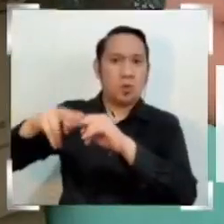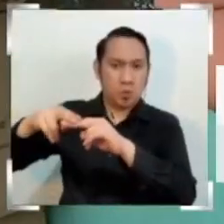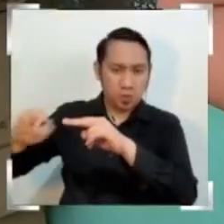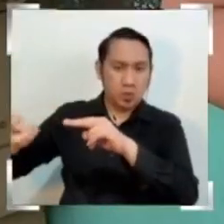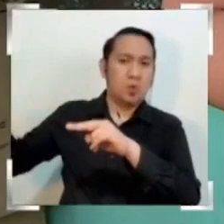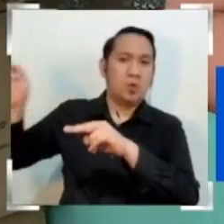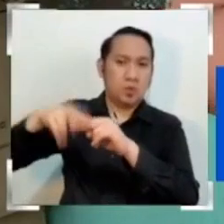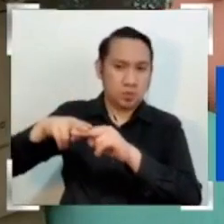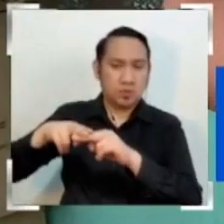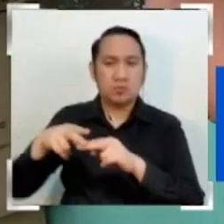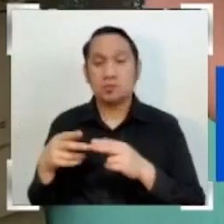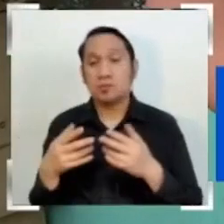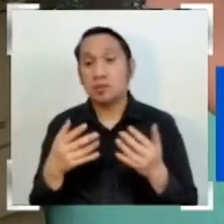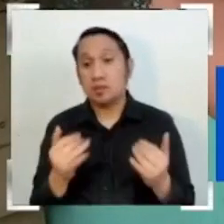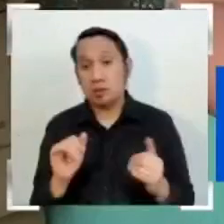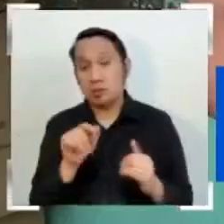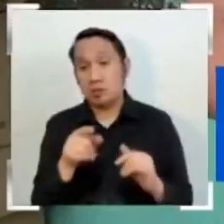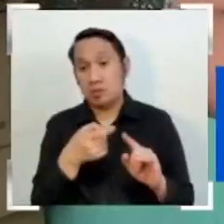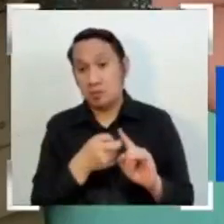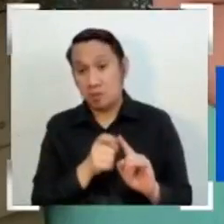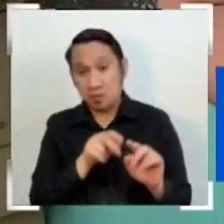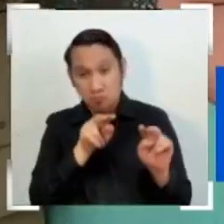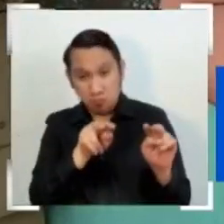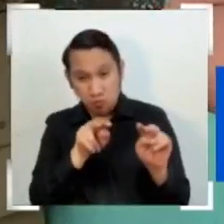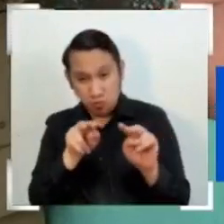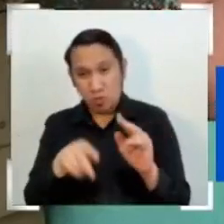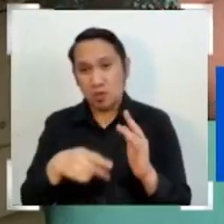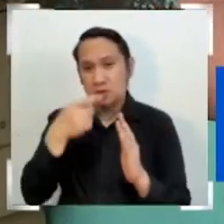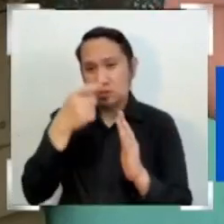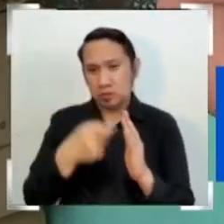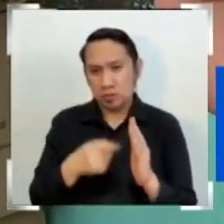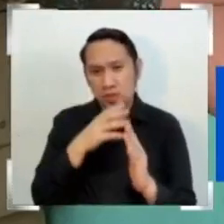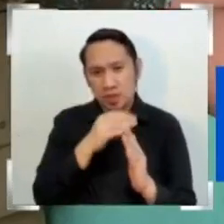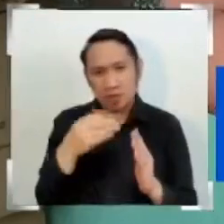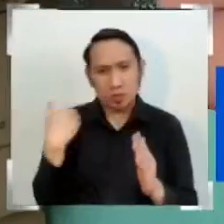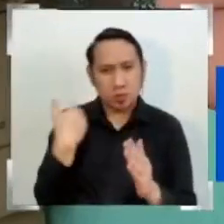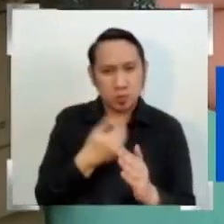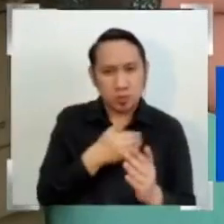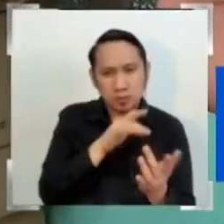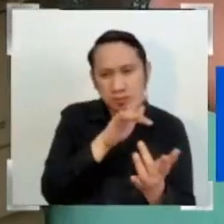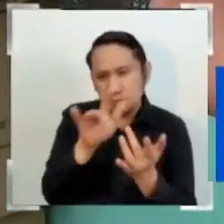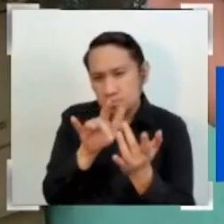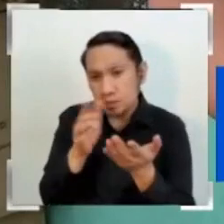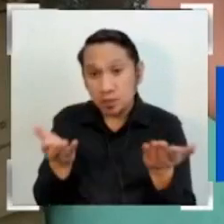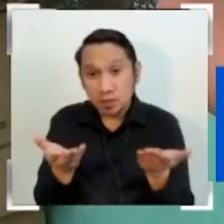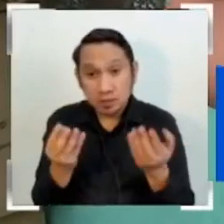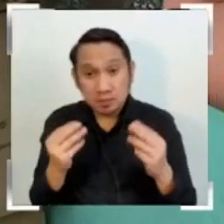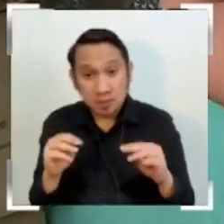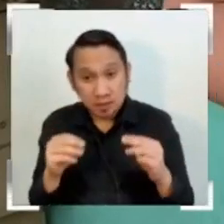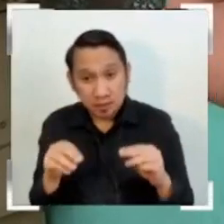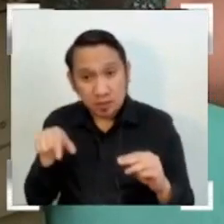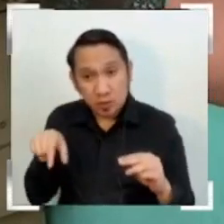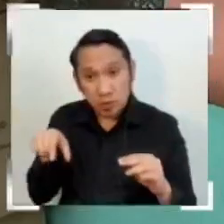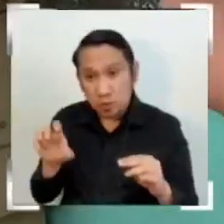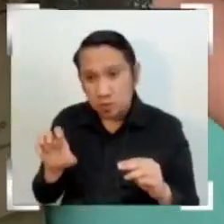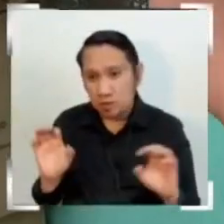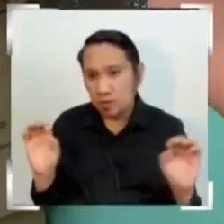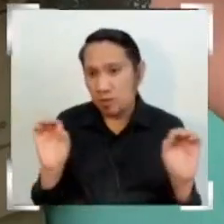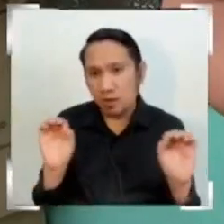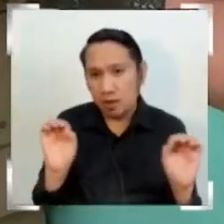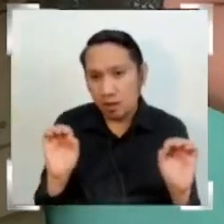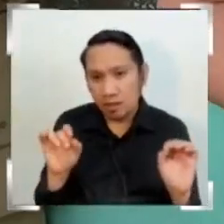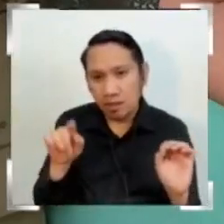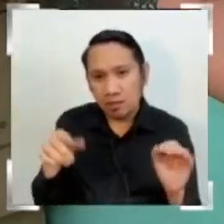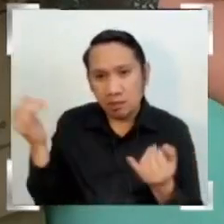price monitoring ng Department of Agriculture at sa amin na rin pag-iikot dito sa Muñoz Market sa Quezon City, wala na nagtitinda ng mga imported na